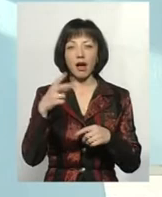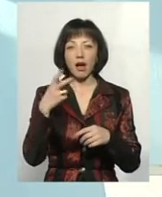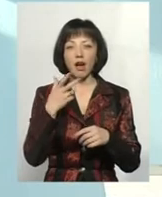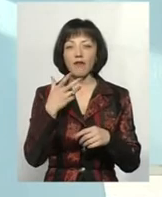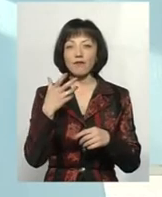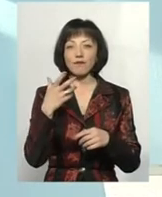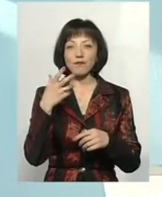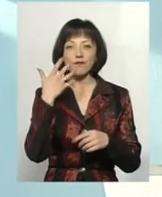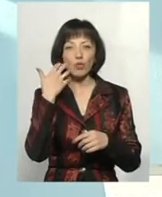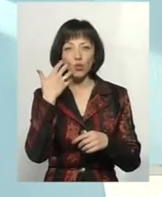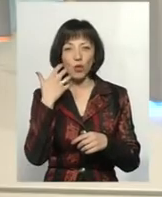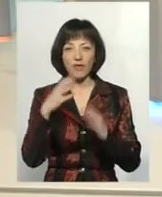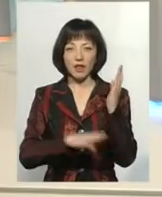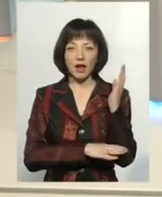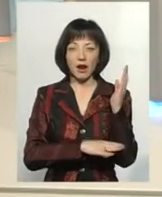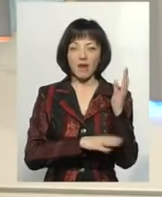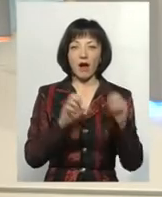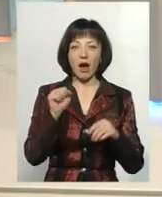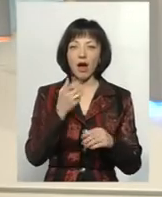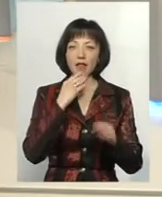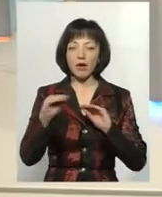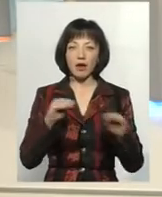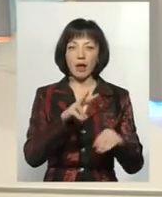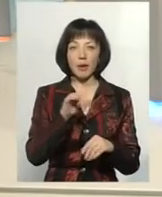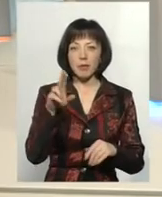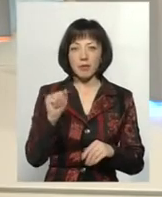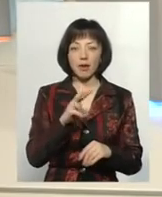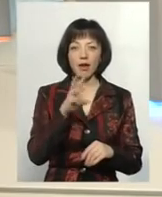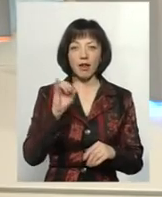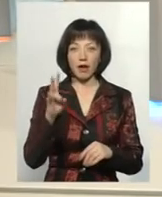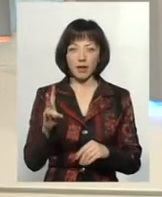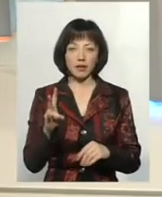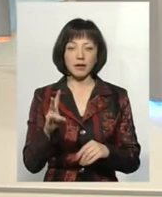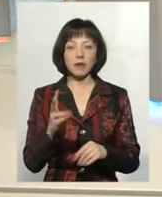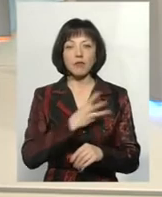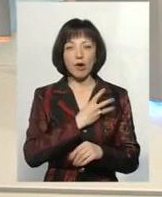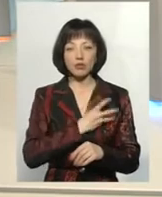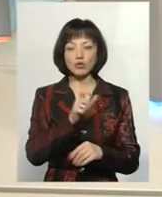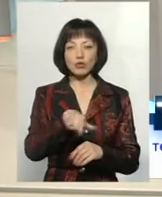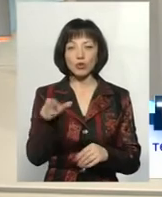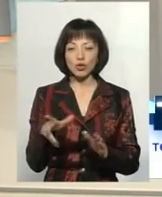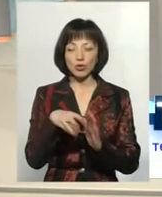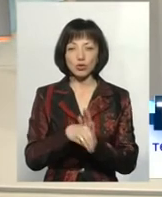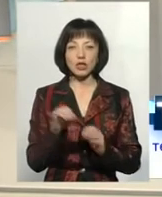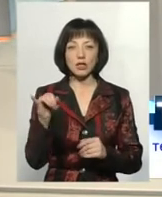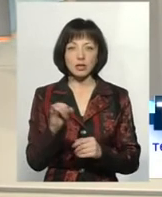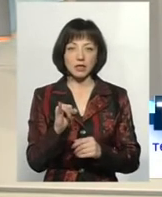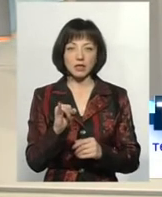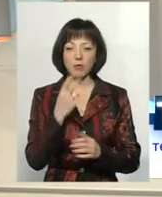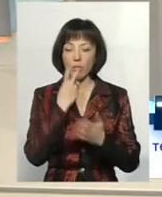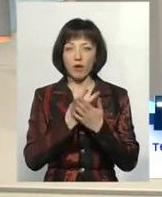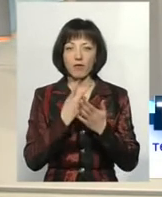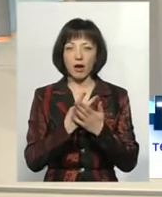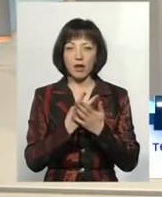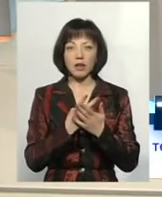декоративні дерева. Добре приймаються липи, клени, берізки у нас іще. Тому бажано, щоб люди долучались і проявляли